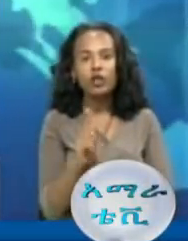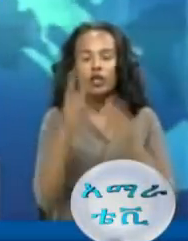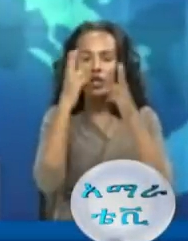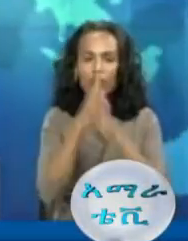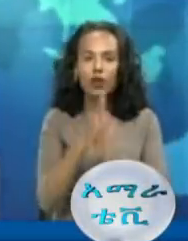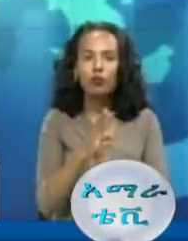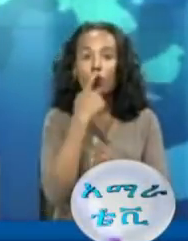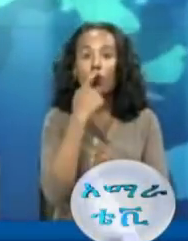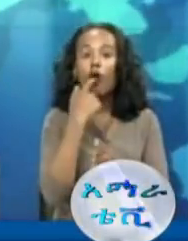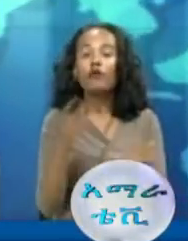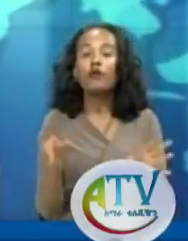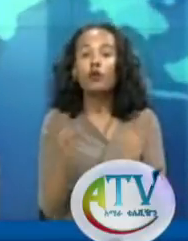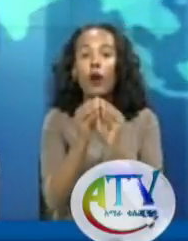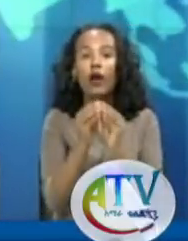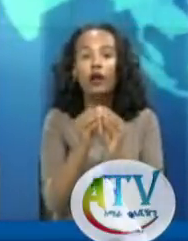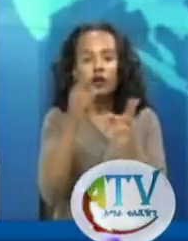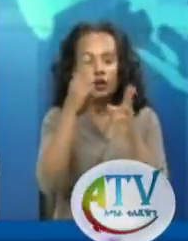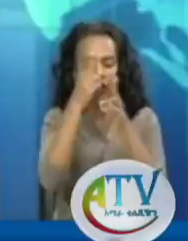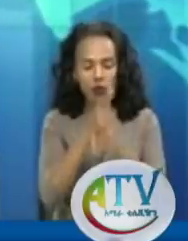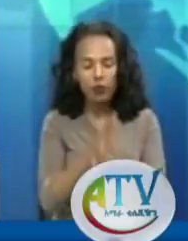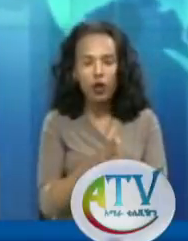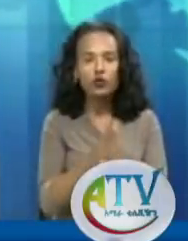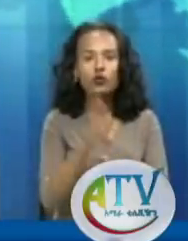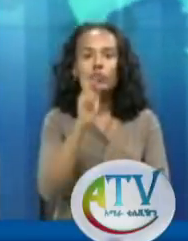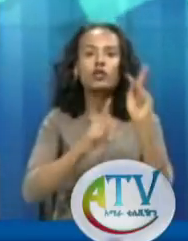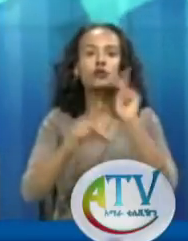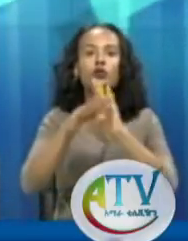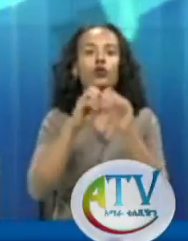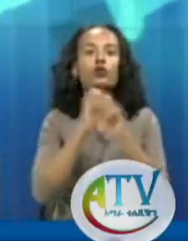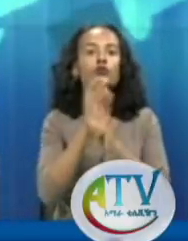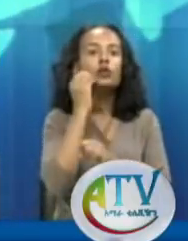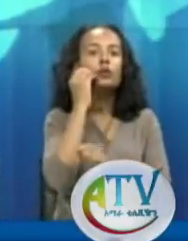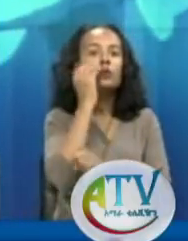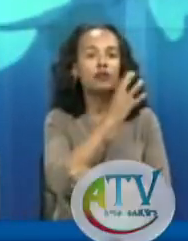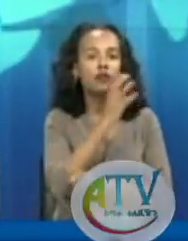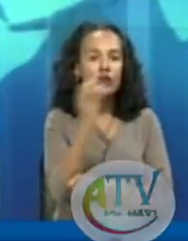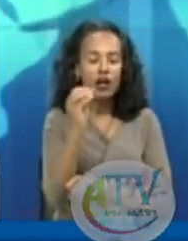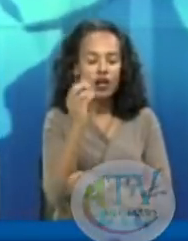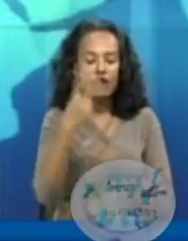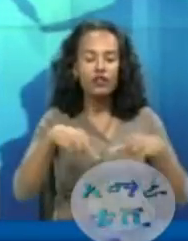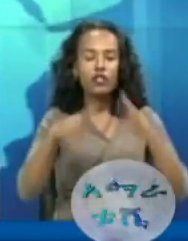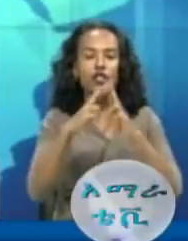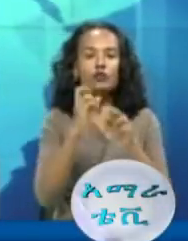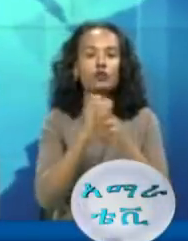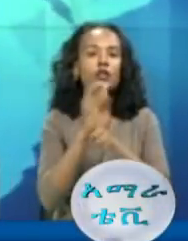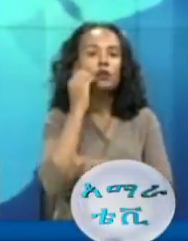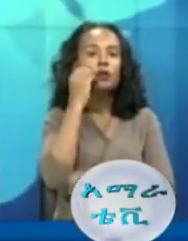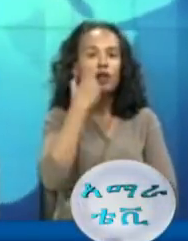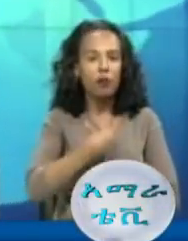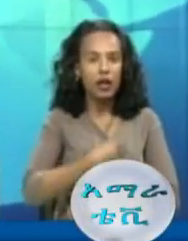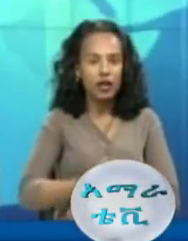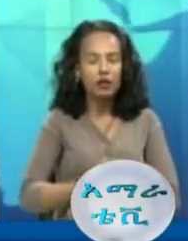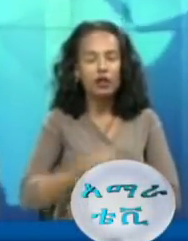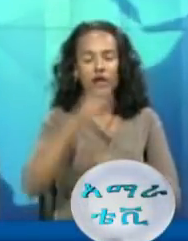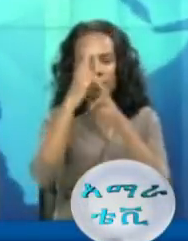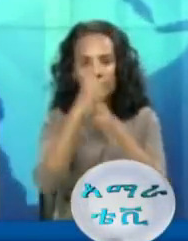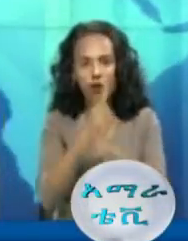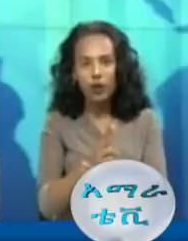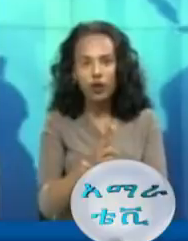የተከበሩ አፈ ጉባኤ፣ የተከበራችሁ የሕዝብ ተወካዮችና የፌዴሬሽን ምክር ቤት አባላት፣